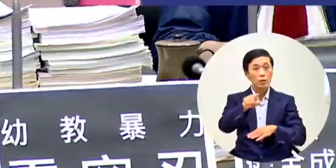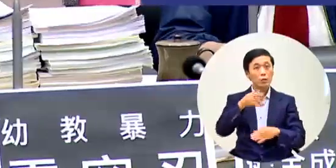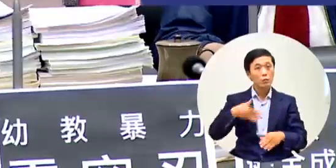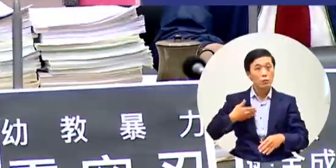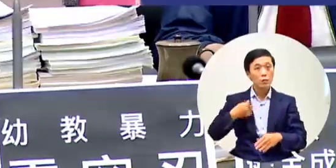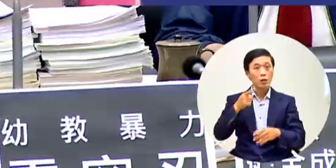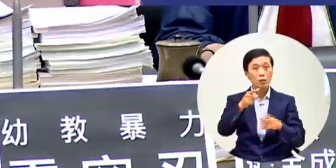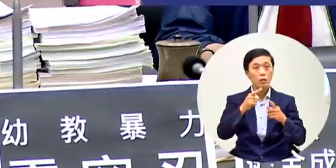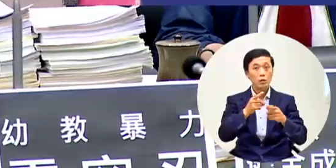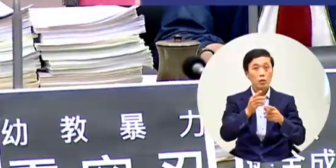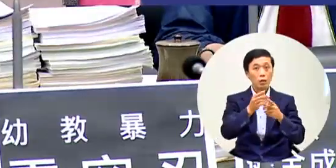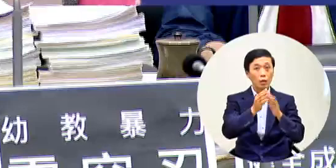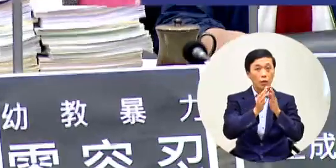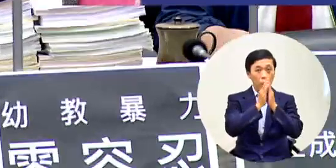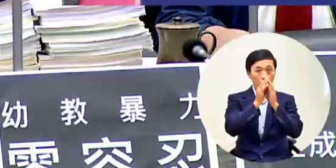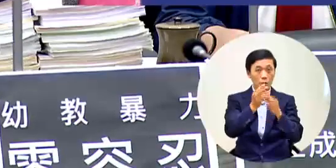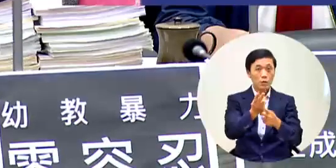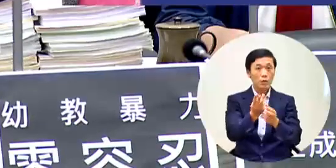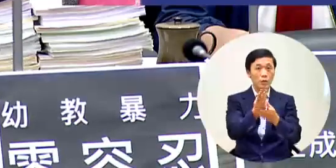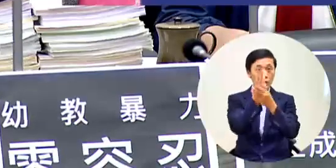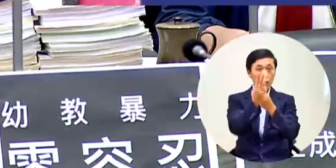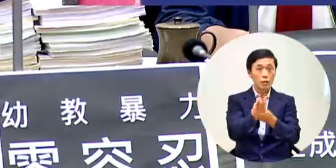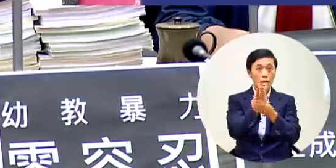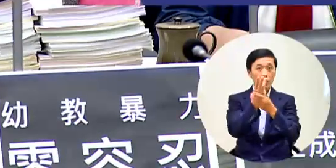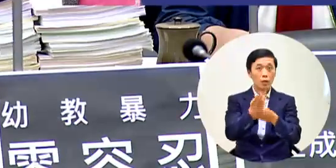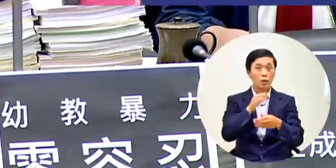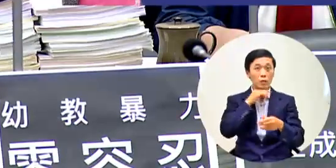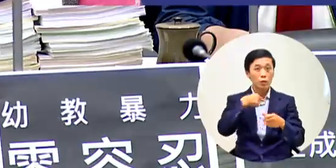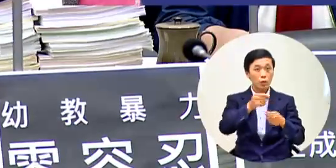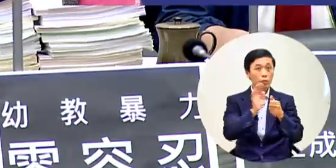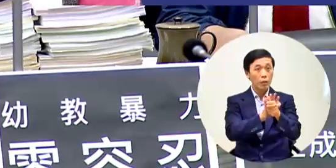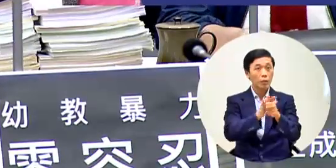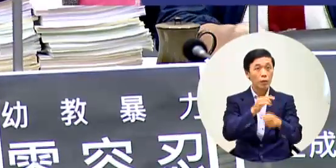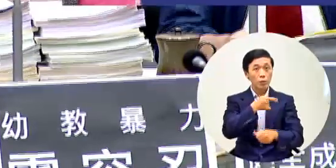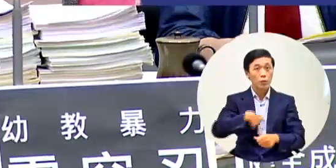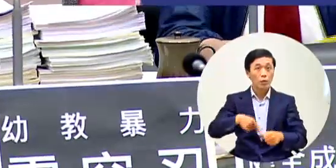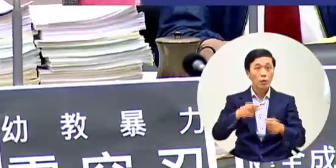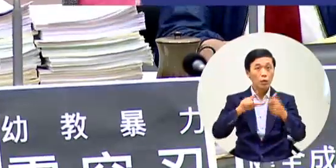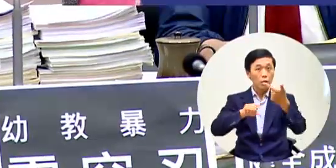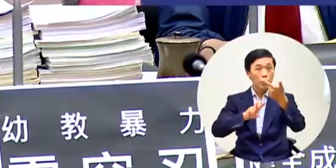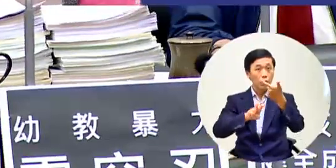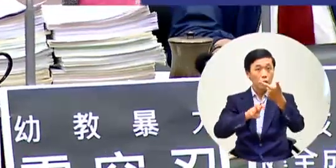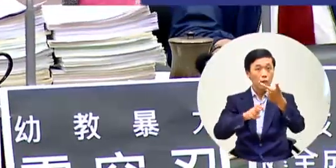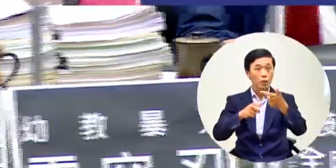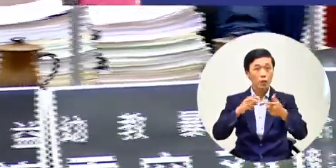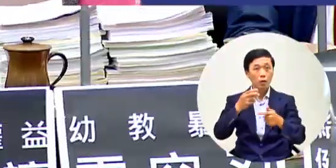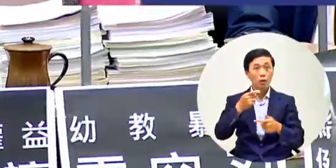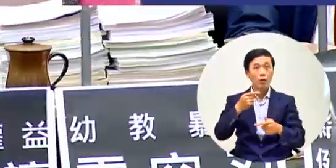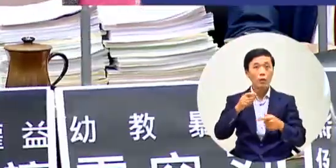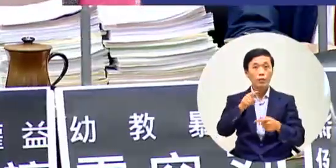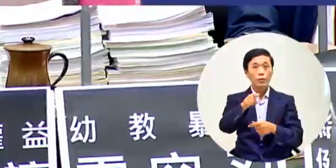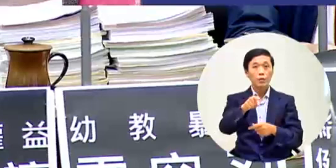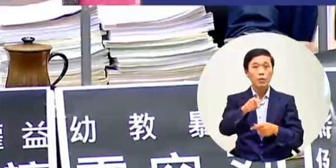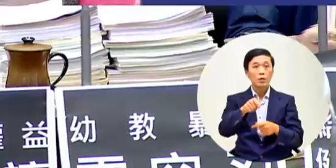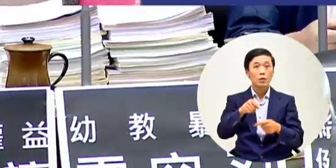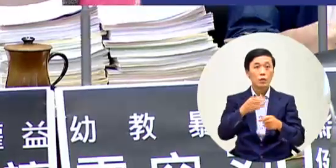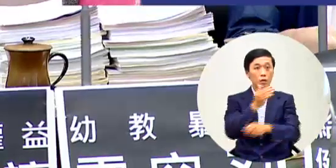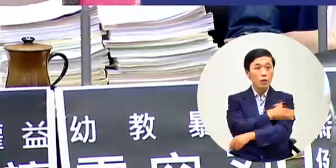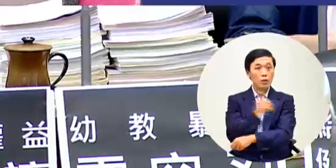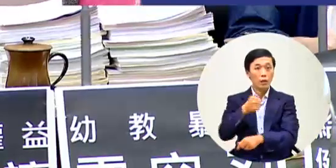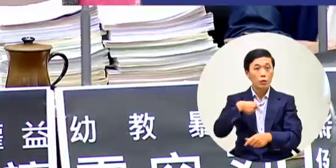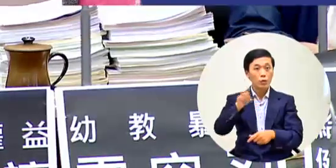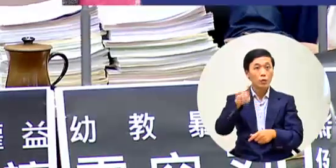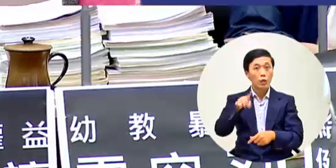是不是去助选？我跟你讲，这个是6月22号麦麦去哪里哦，就5点20分林园王公庙，所以这个就